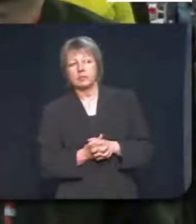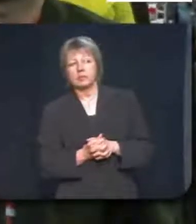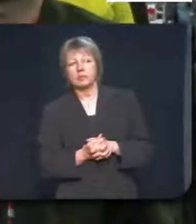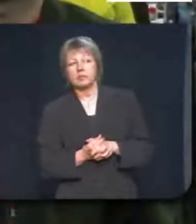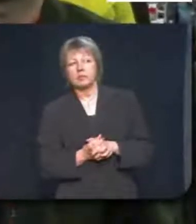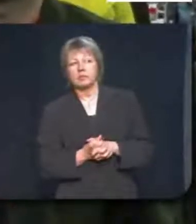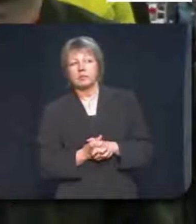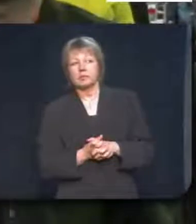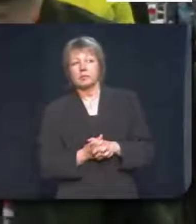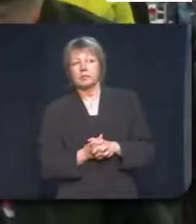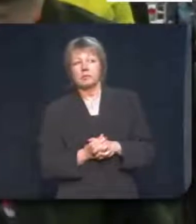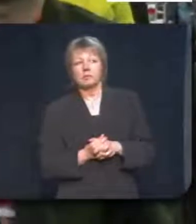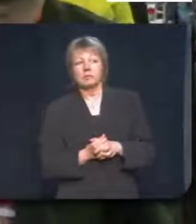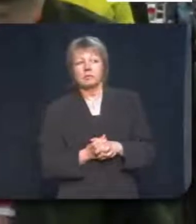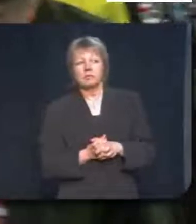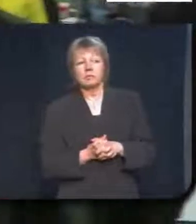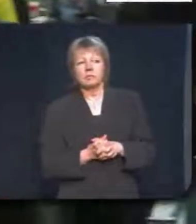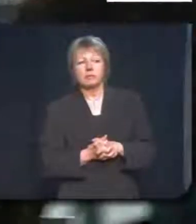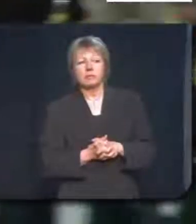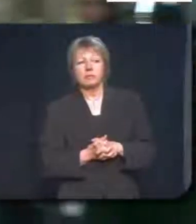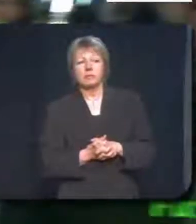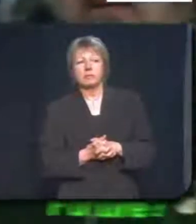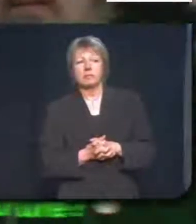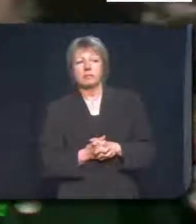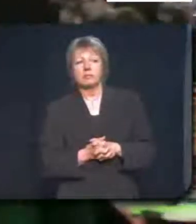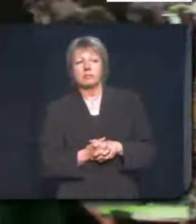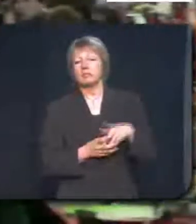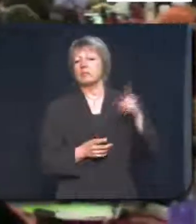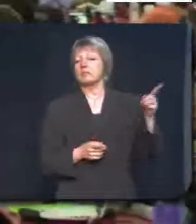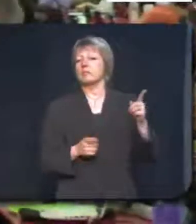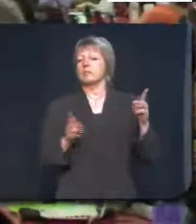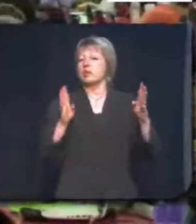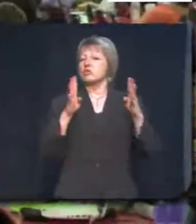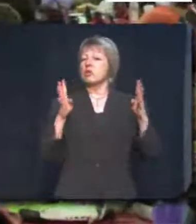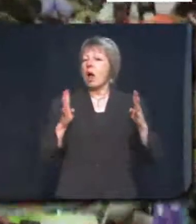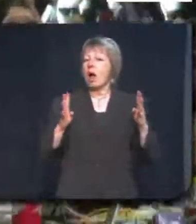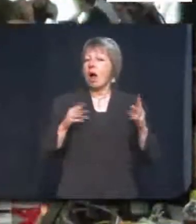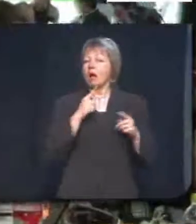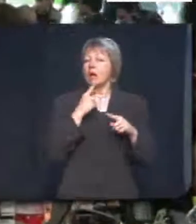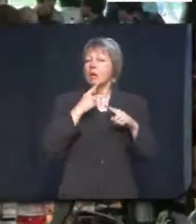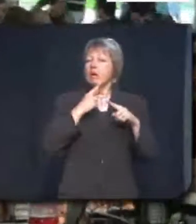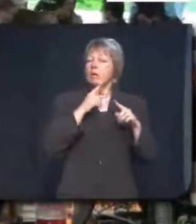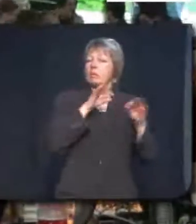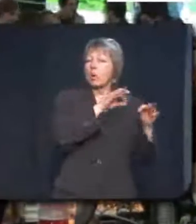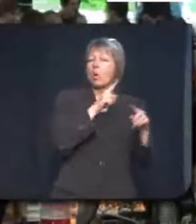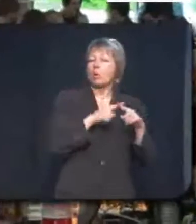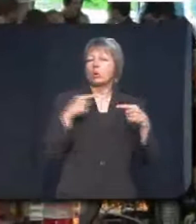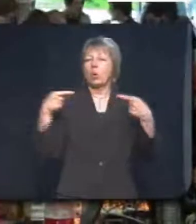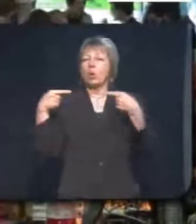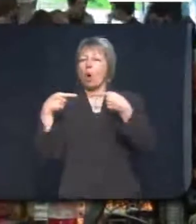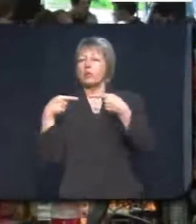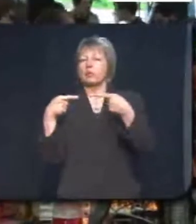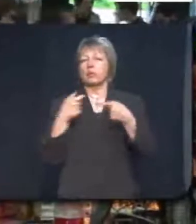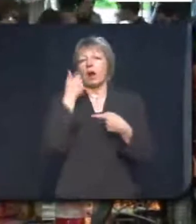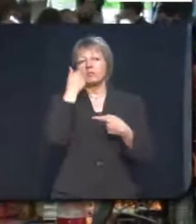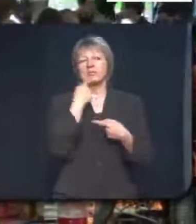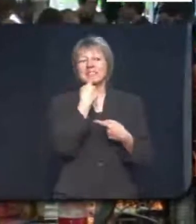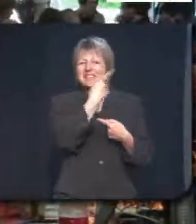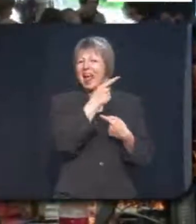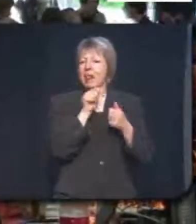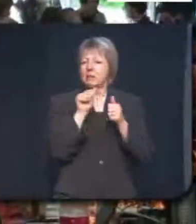Pro Schlange das selbsttätig zu regeln ansonsten hilfsweise einen versammlungshelfer das als Aufgabe zu übernehmen